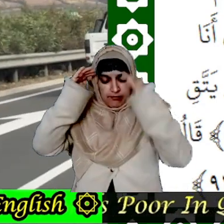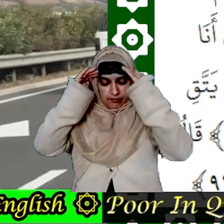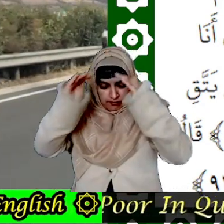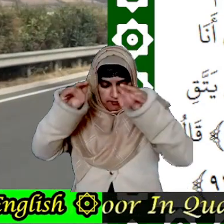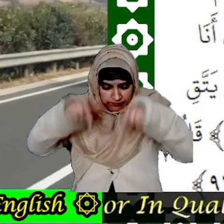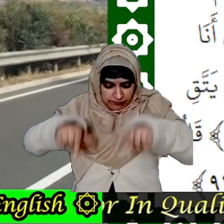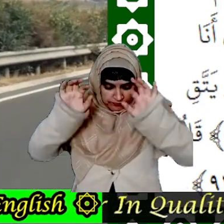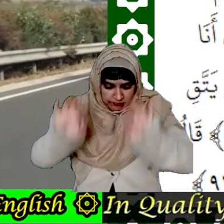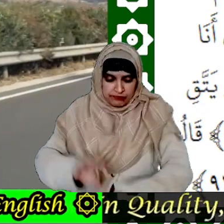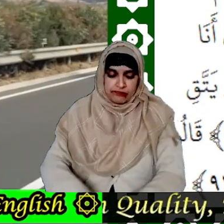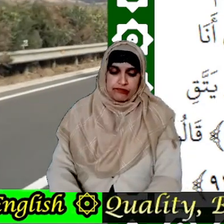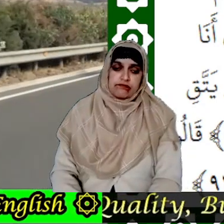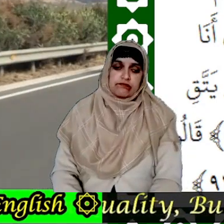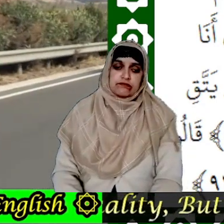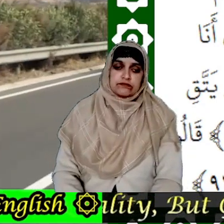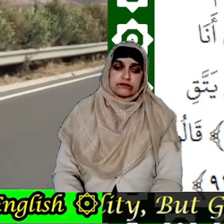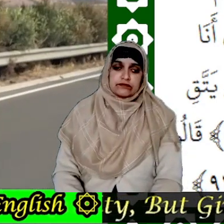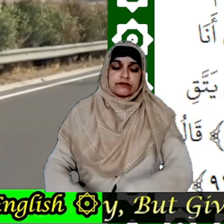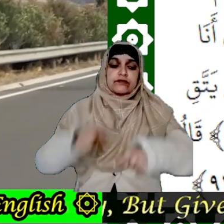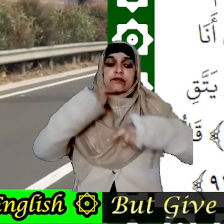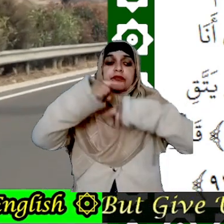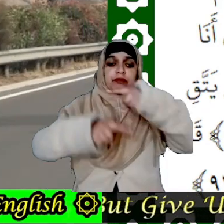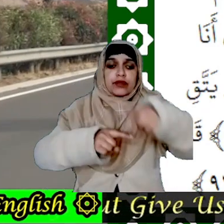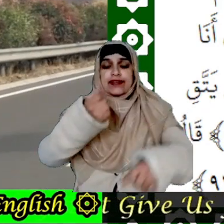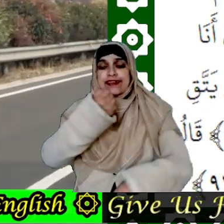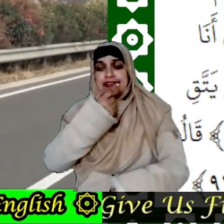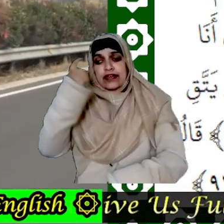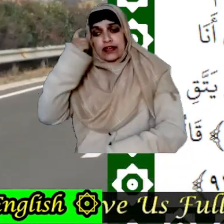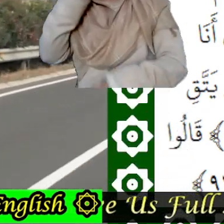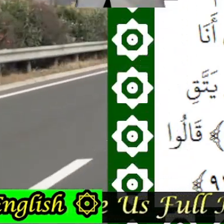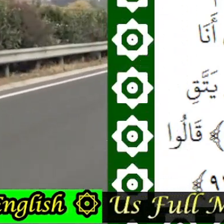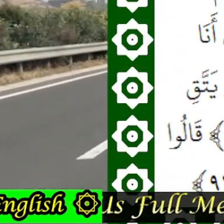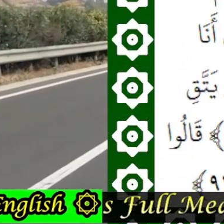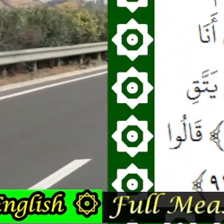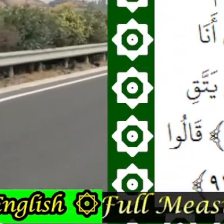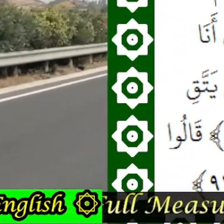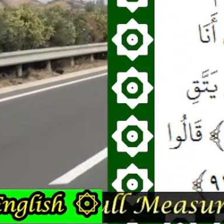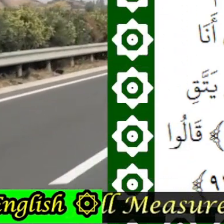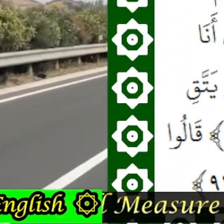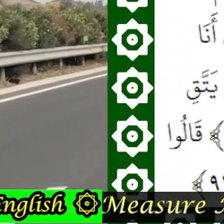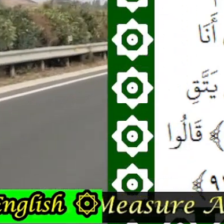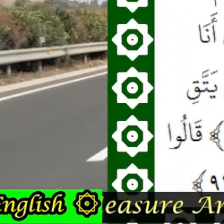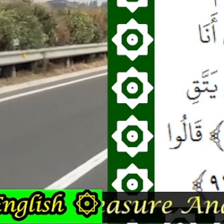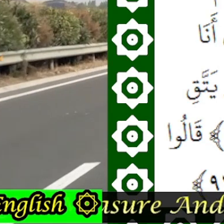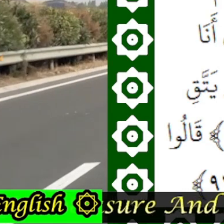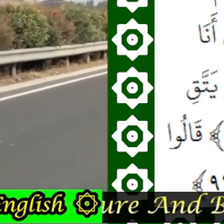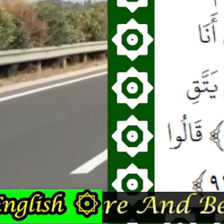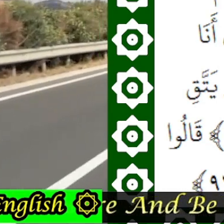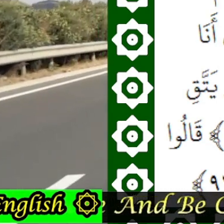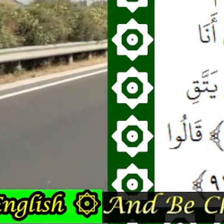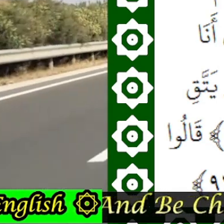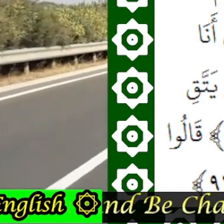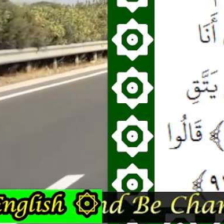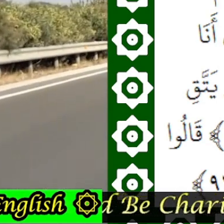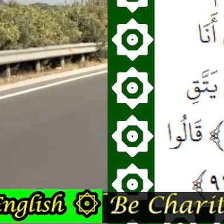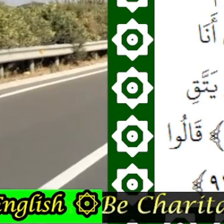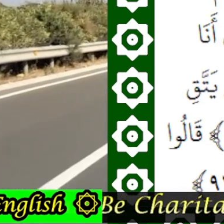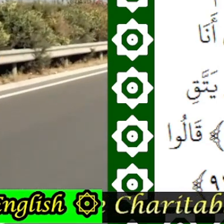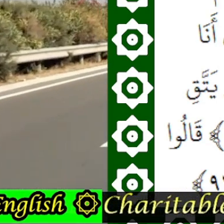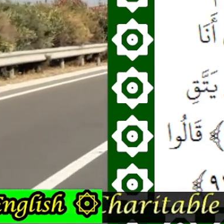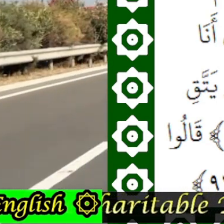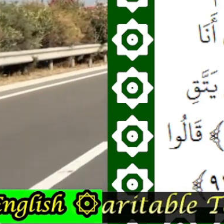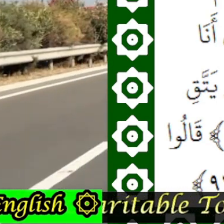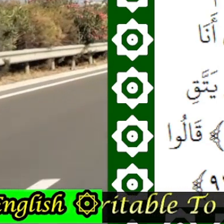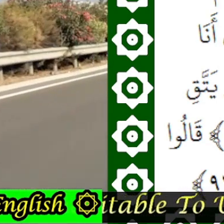الله تجرا إنما الأسر يسرا أكججو تيبا سورة الشحي آيات شن را إلى جيها